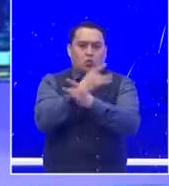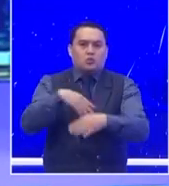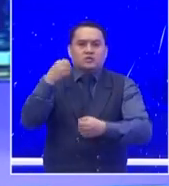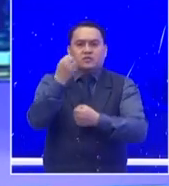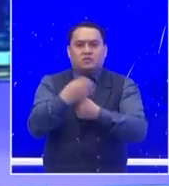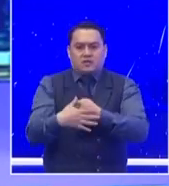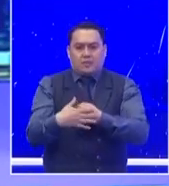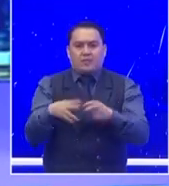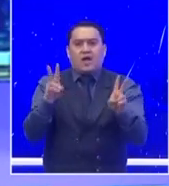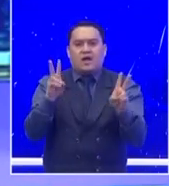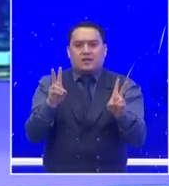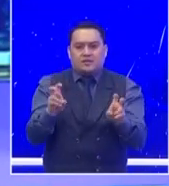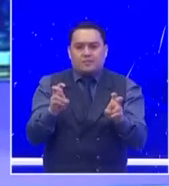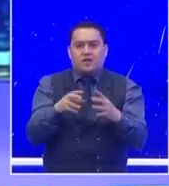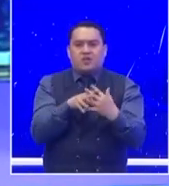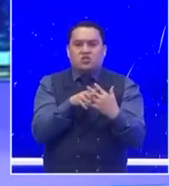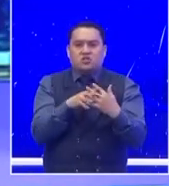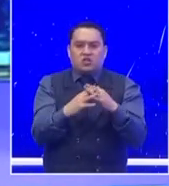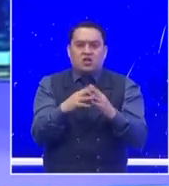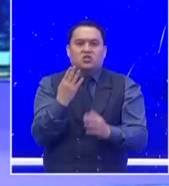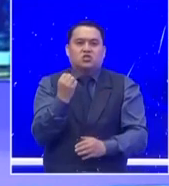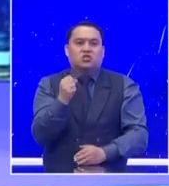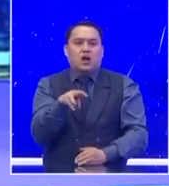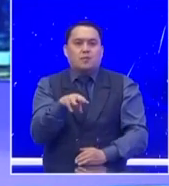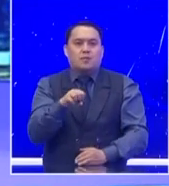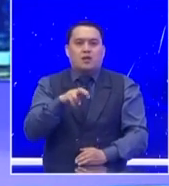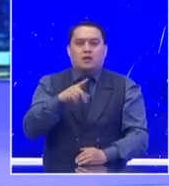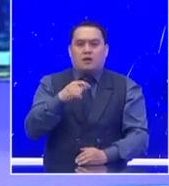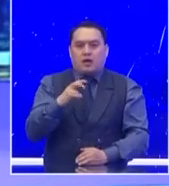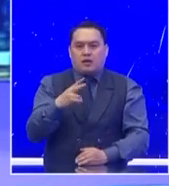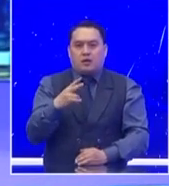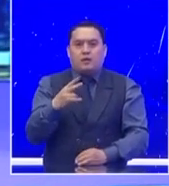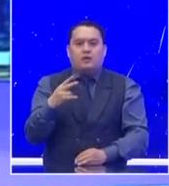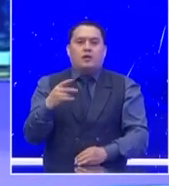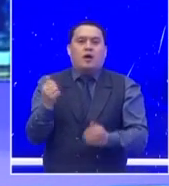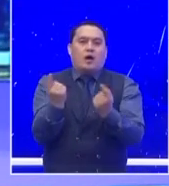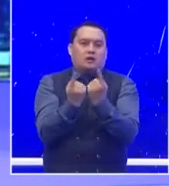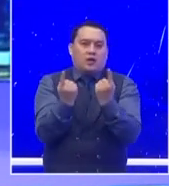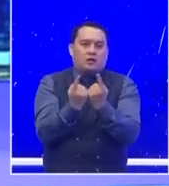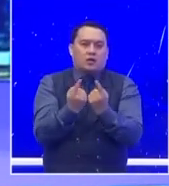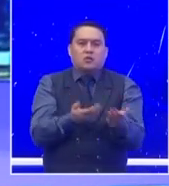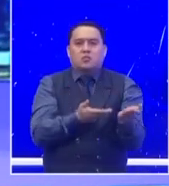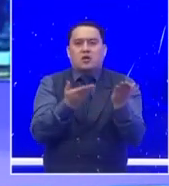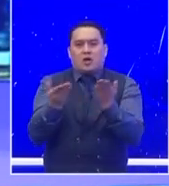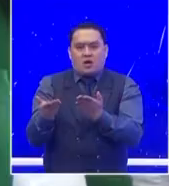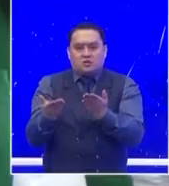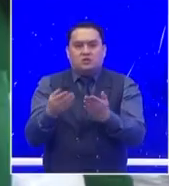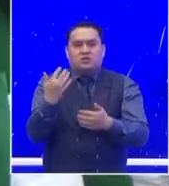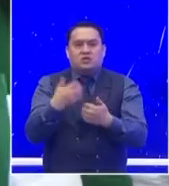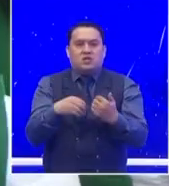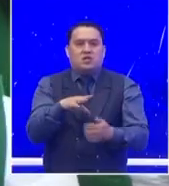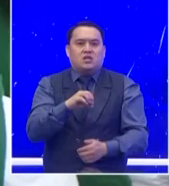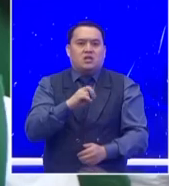центр «Атамекен» в селе Шамалган. На мероприятии приглашены одноклассники первого президента страны Нурсултана Назарбаева. Среди них